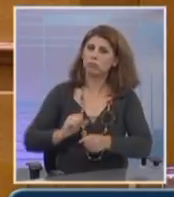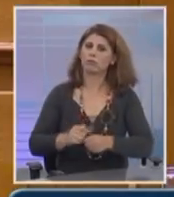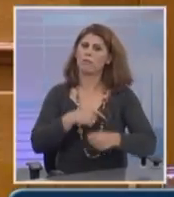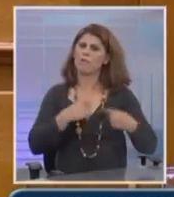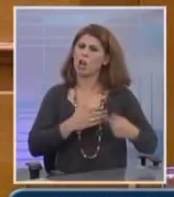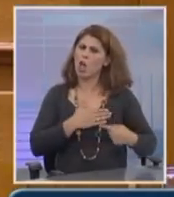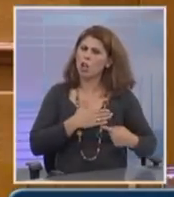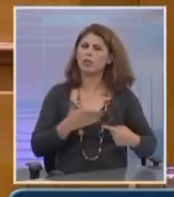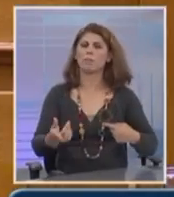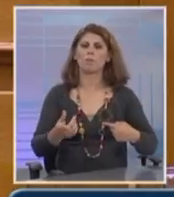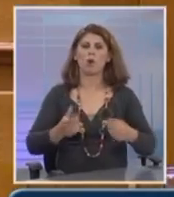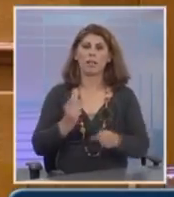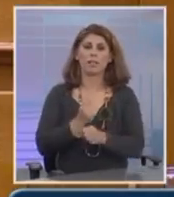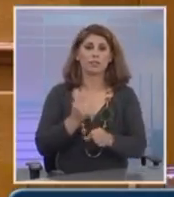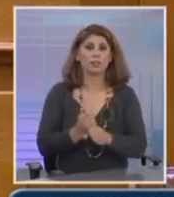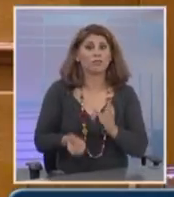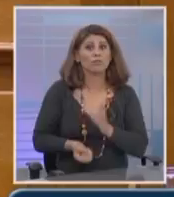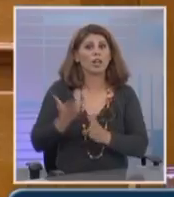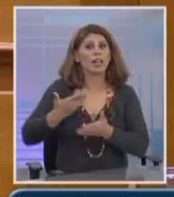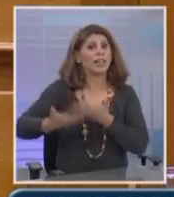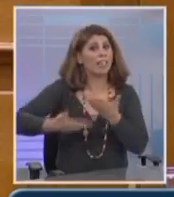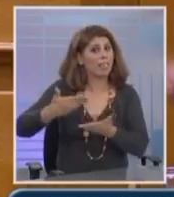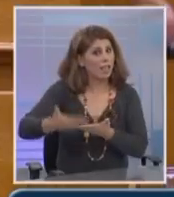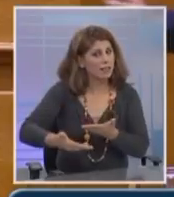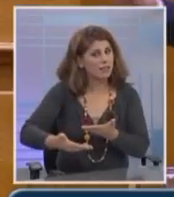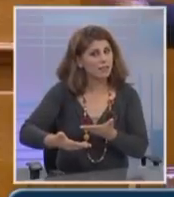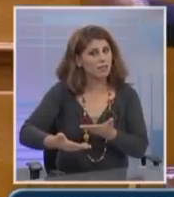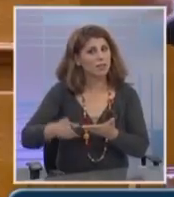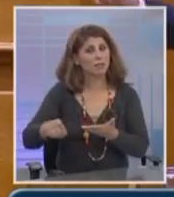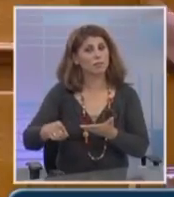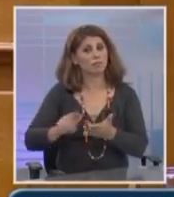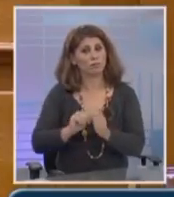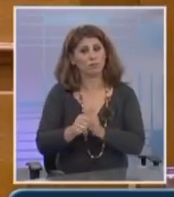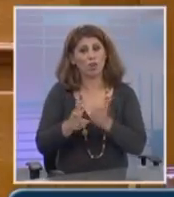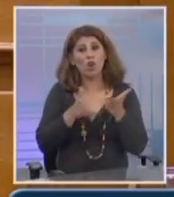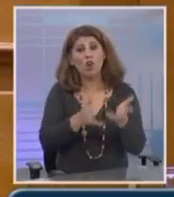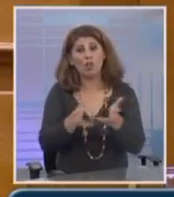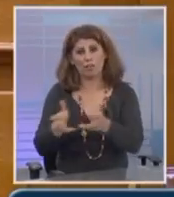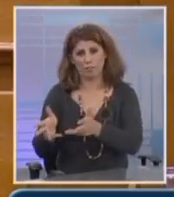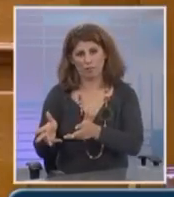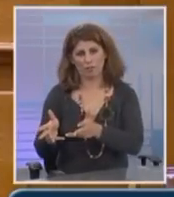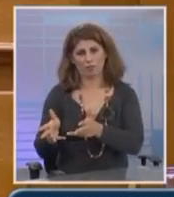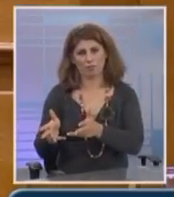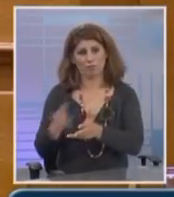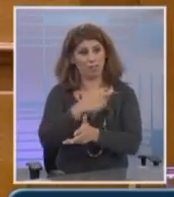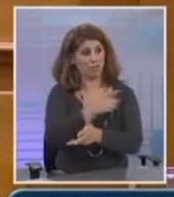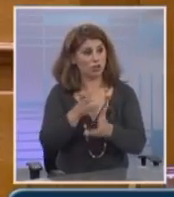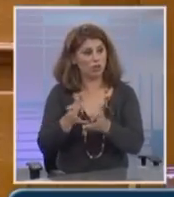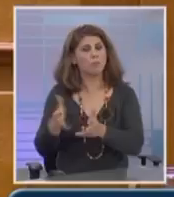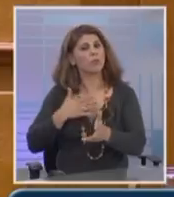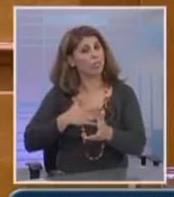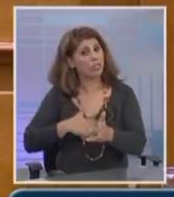φιλότιμου, της εργατικότητας, οι νέες γενιές, τις οποίες πρωτίστως εξαπατήσατε και οι οποίες θέλουν να